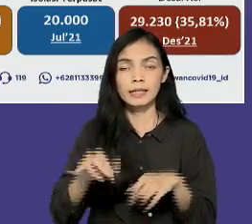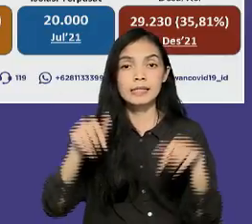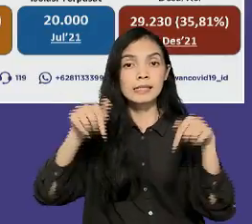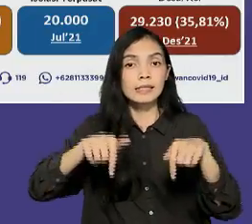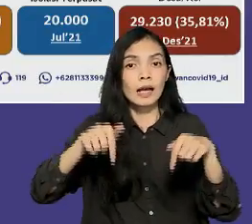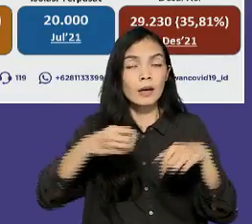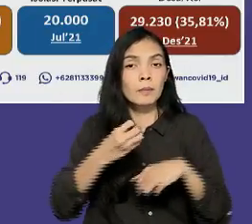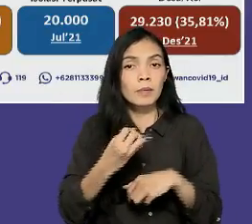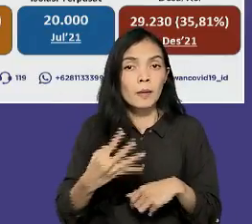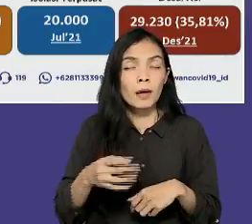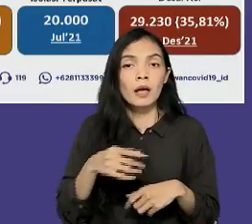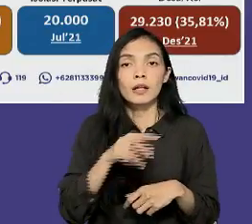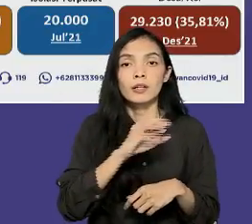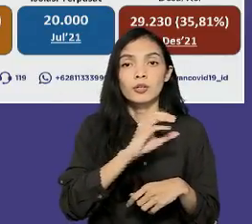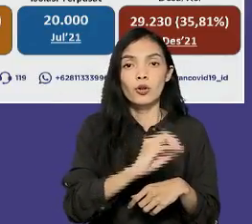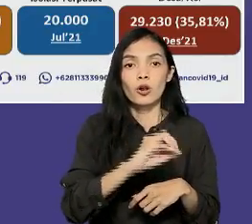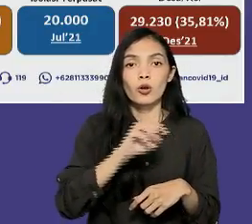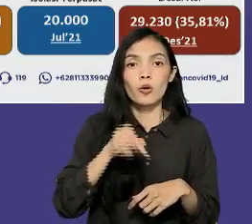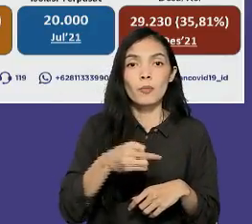saat ini telah mencapai angka